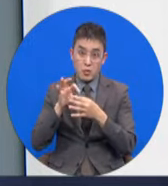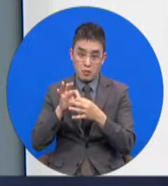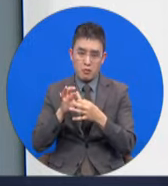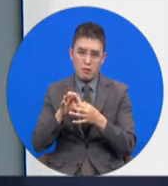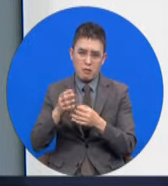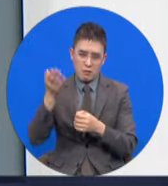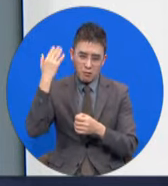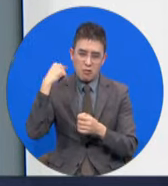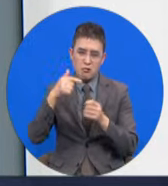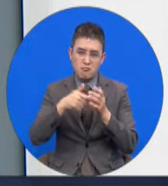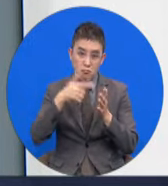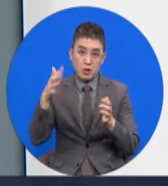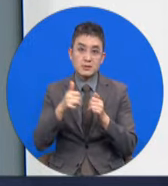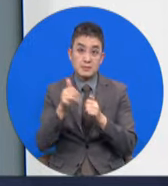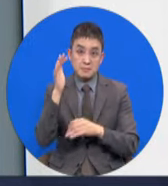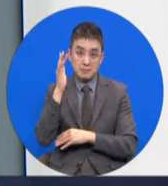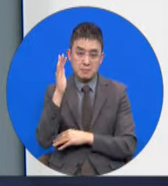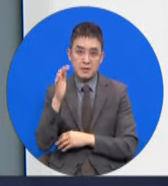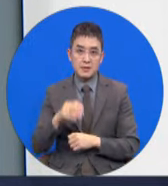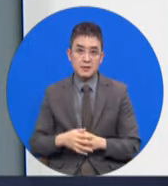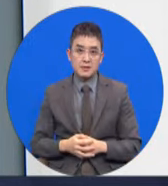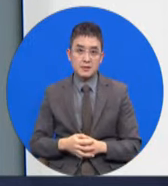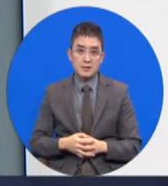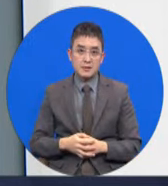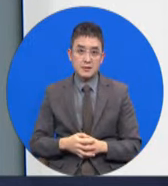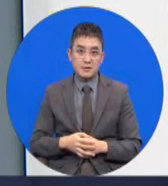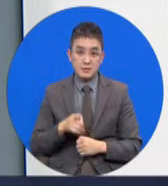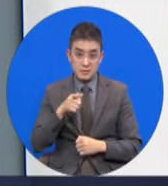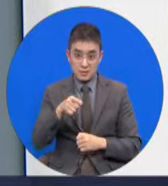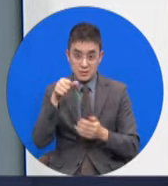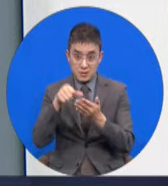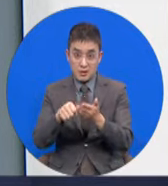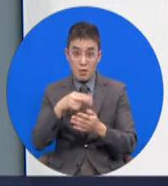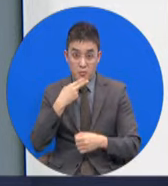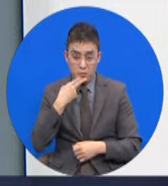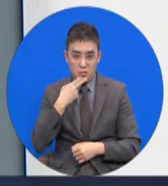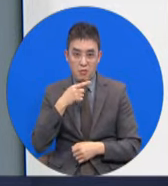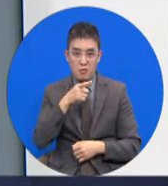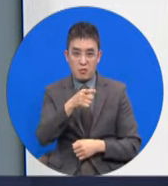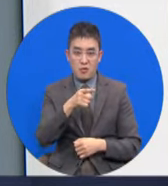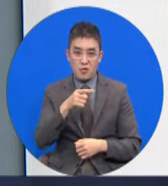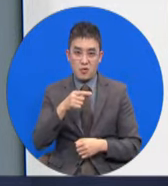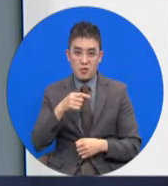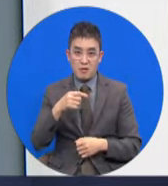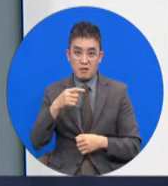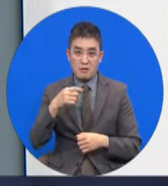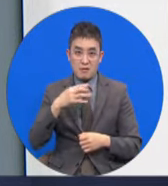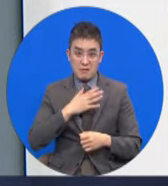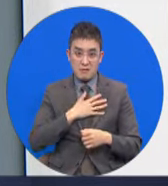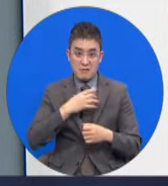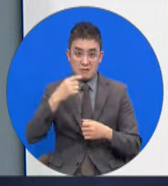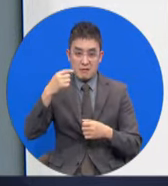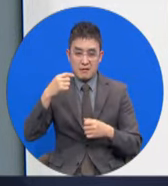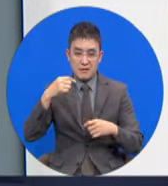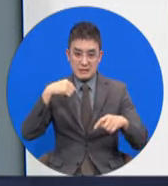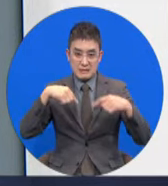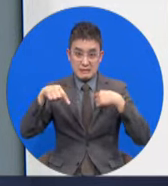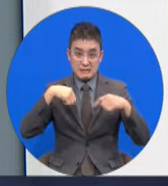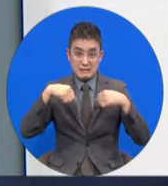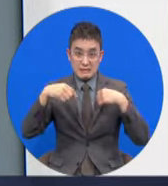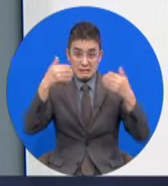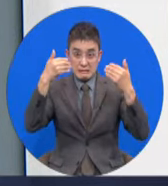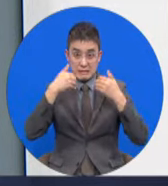한 당신보다 못한 자들에 의해서 지배받을 것이다. 유명한 격언이죠. 네, 그러니까 예. 투표에 나오셔야 되는 겁니다.